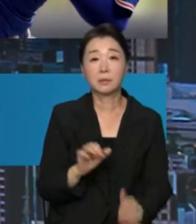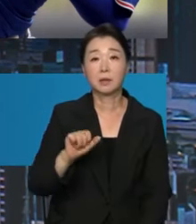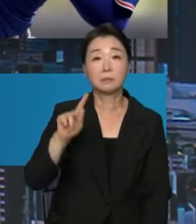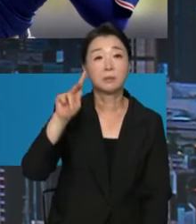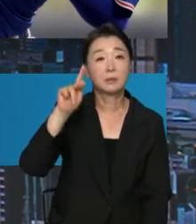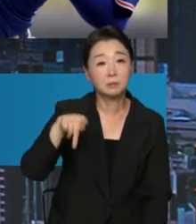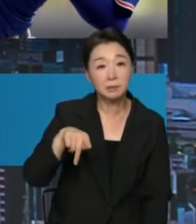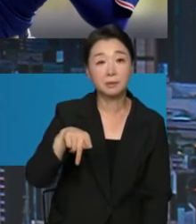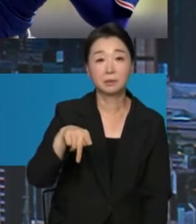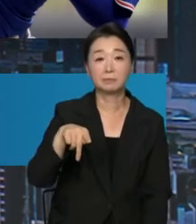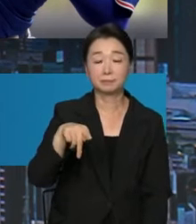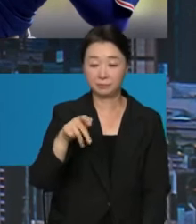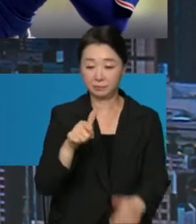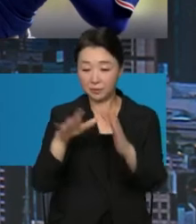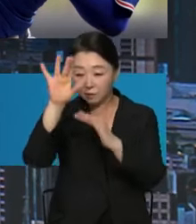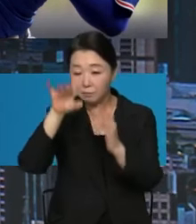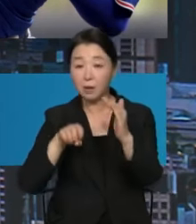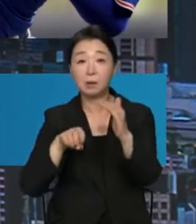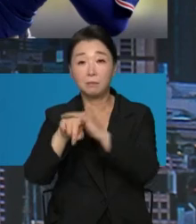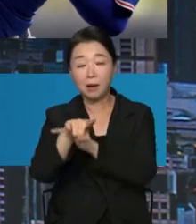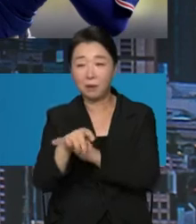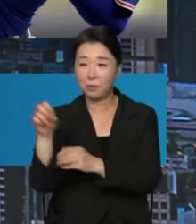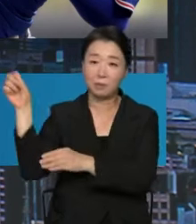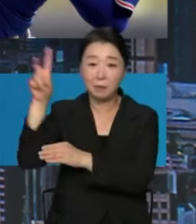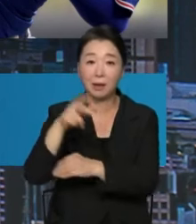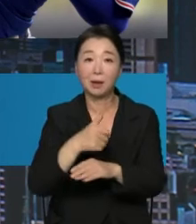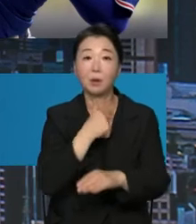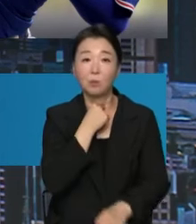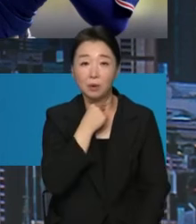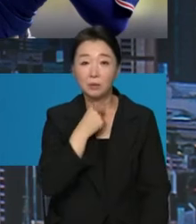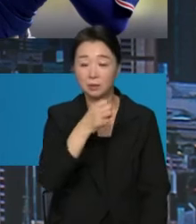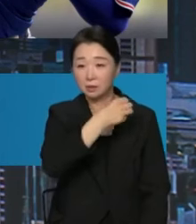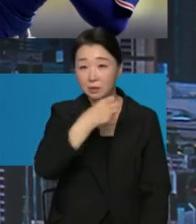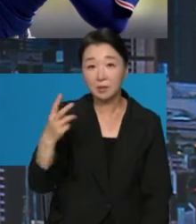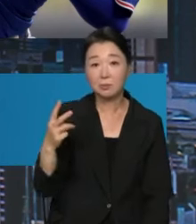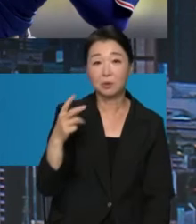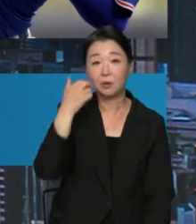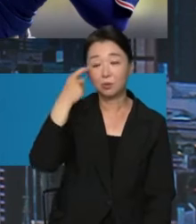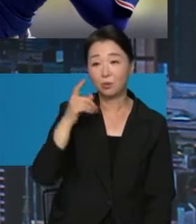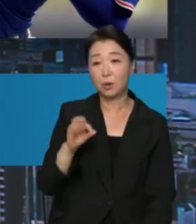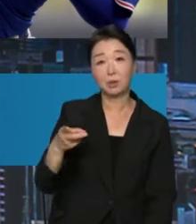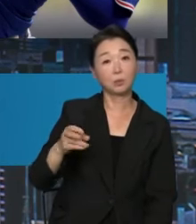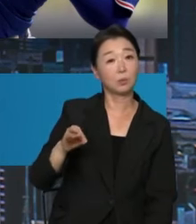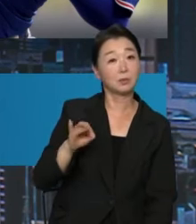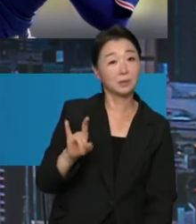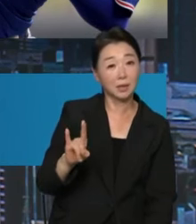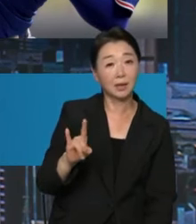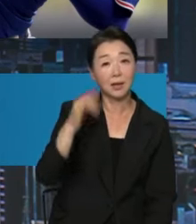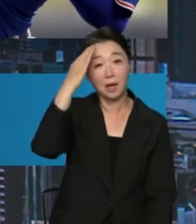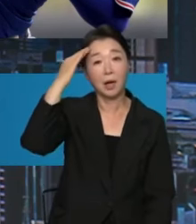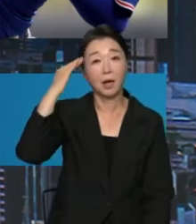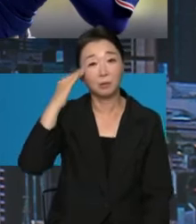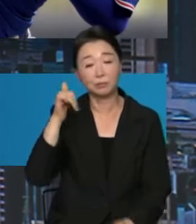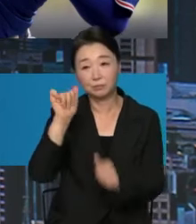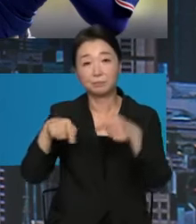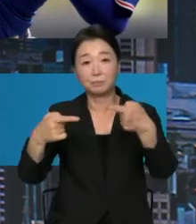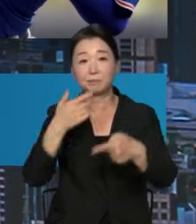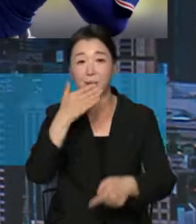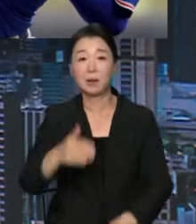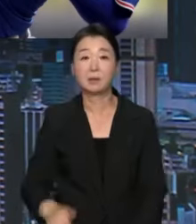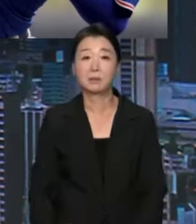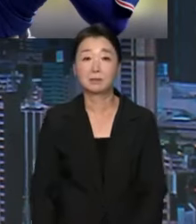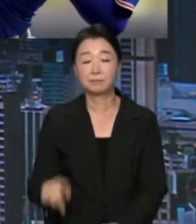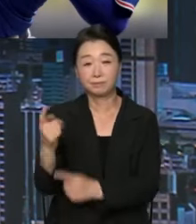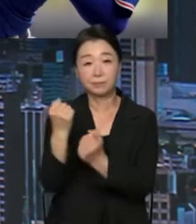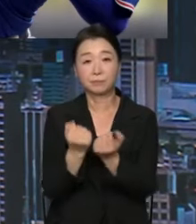MVP 임찬유가 선발 등판에 반등을 노리는데요. 삼성은 우완 황동재를 내세워 한국시리즈 진출 확정을 꾀합니다.